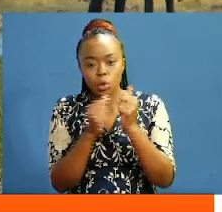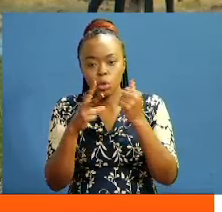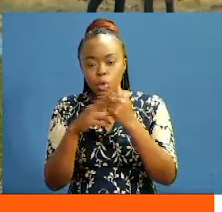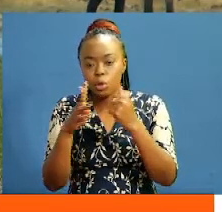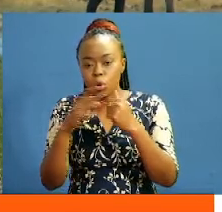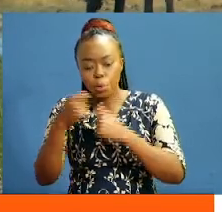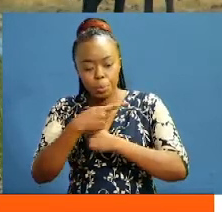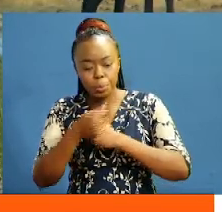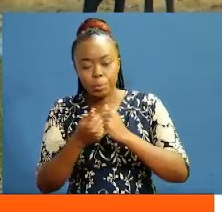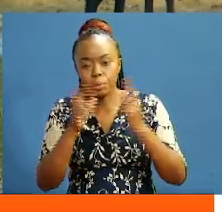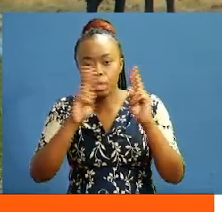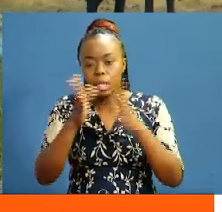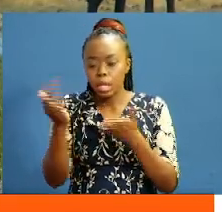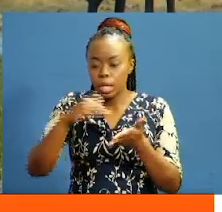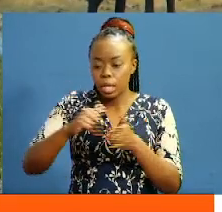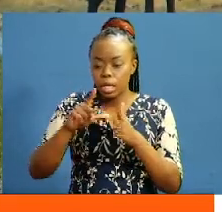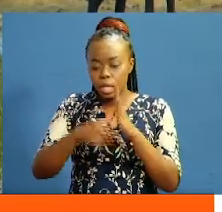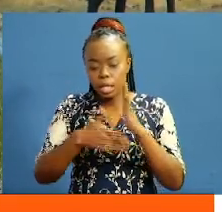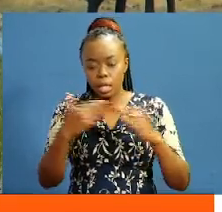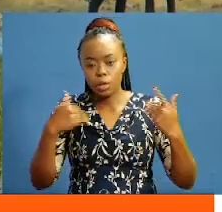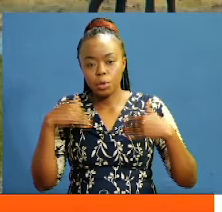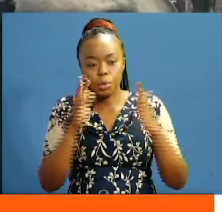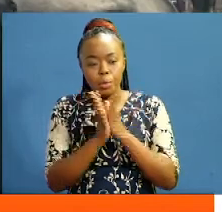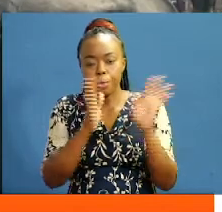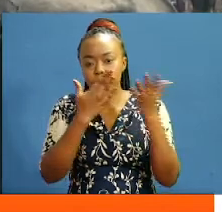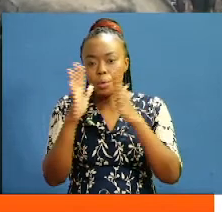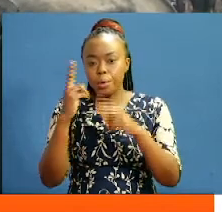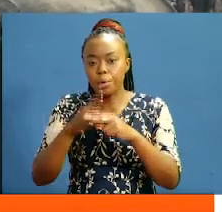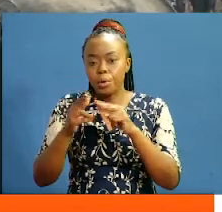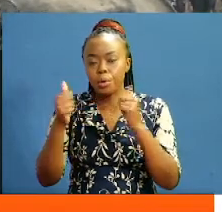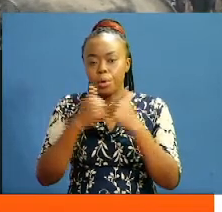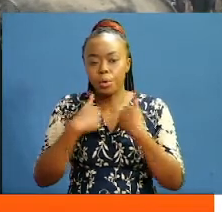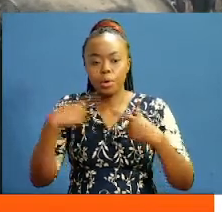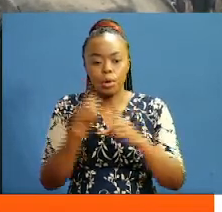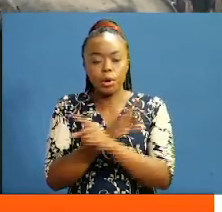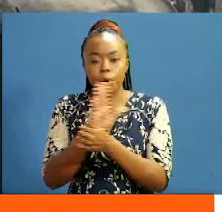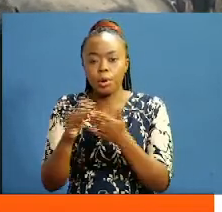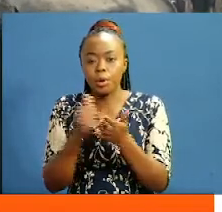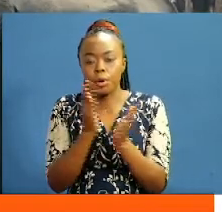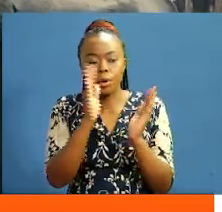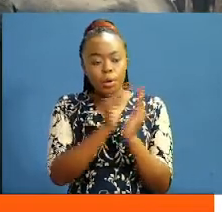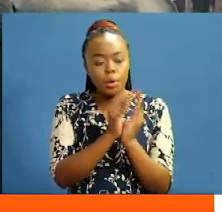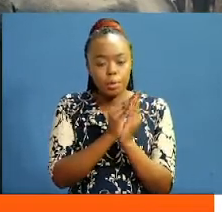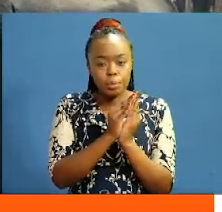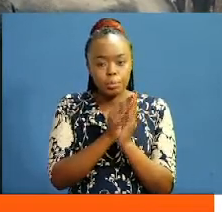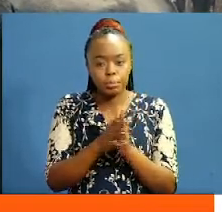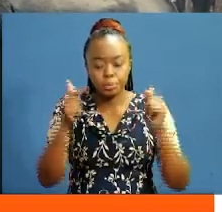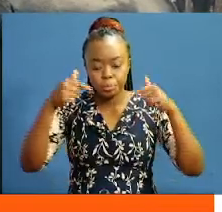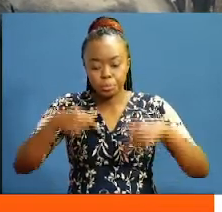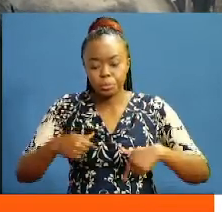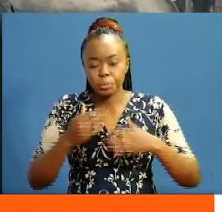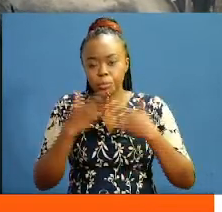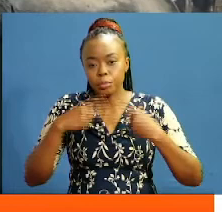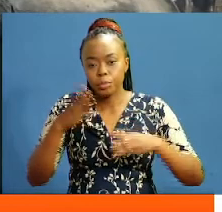Oktoba, na baadaye kuandaa safu zaidi ya sherehe za kutaja majina katika maeneo mengine ya uhifadhi. Leo